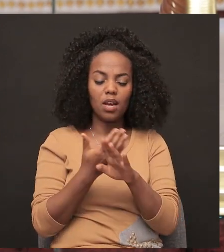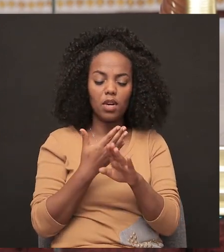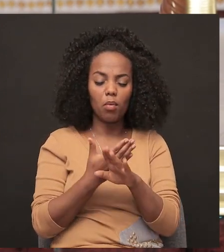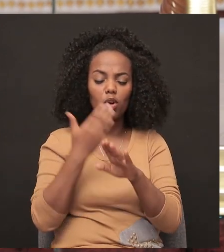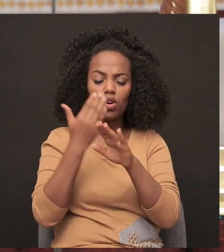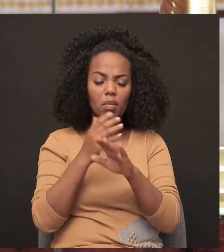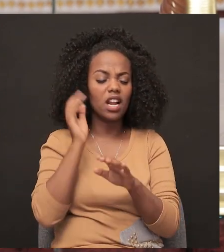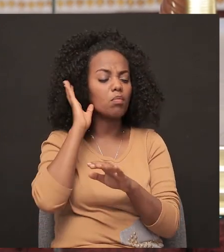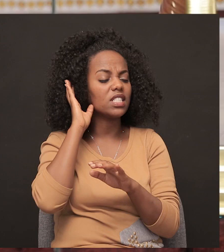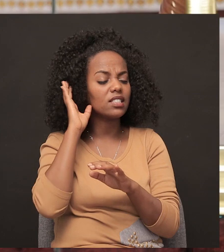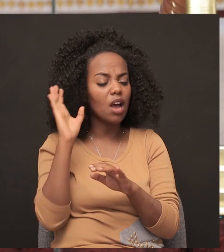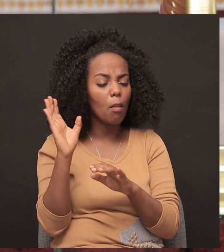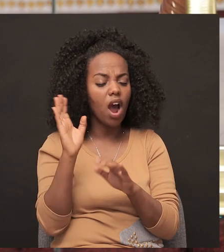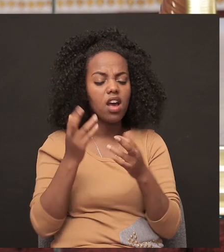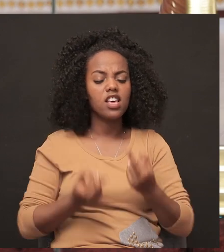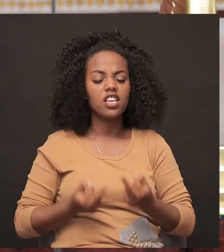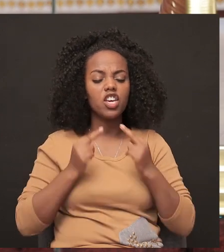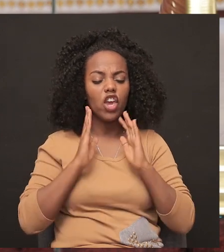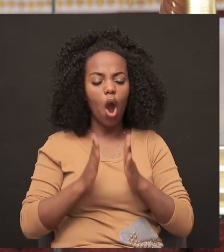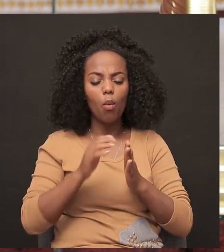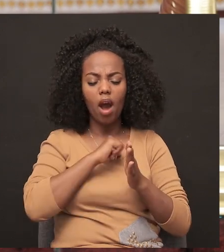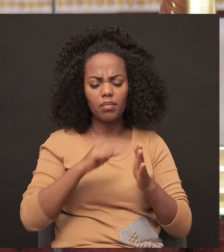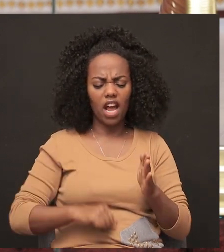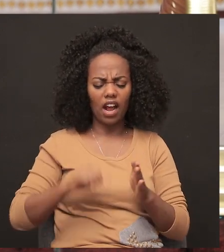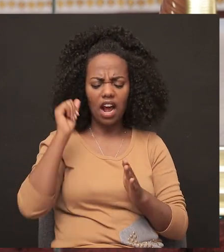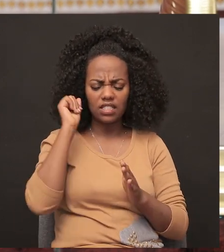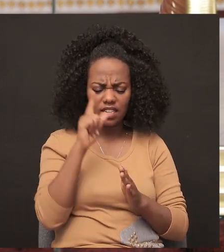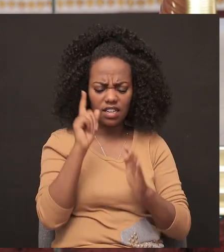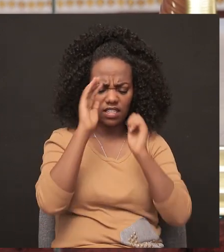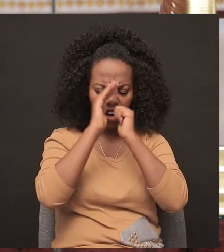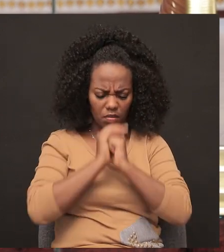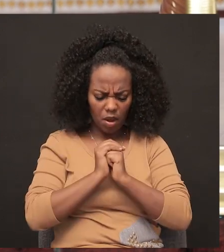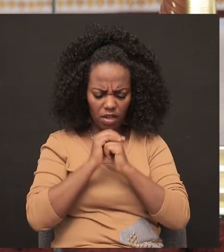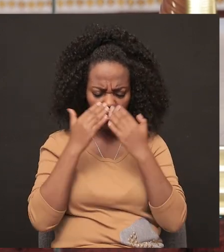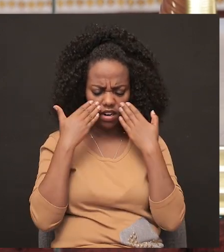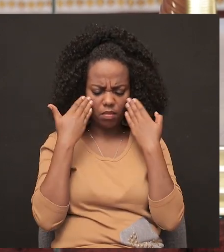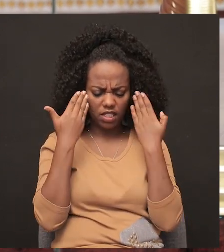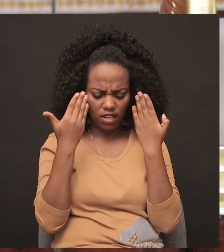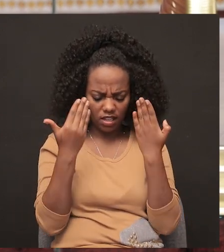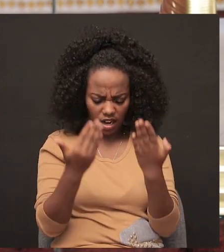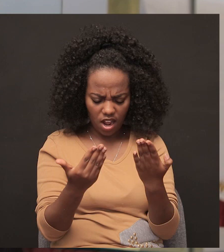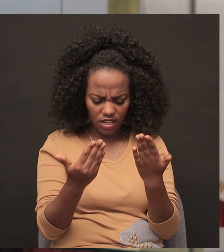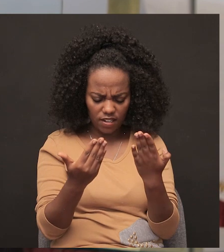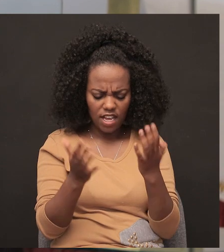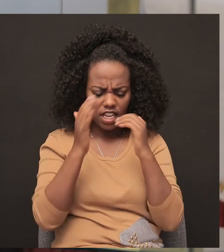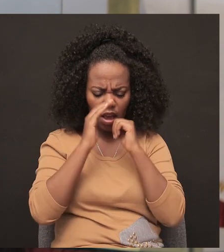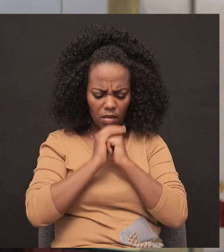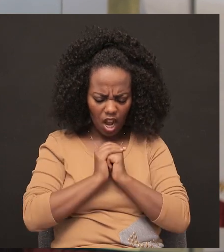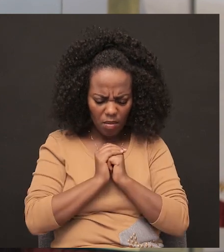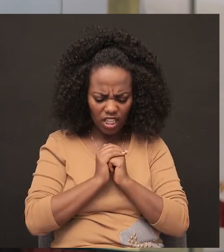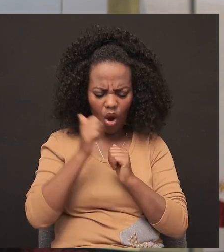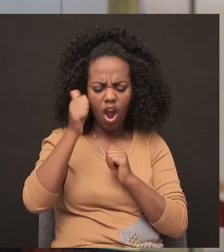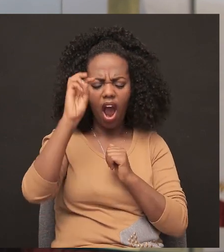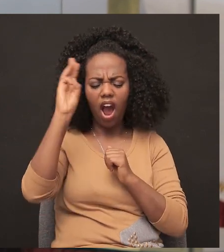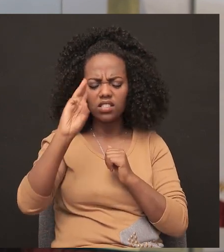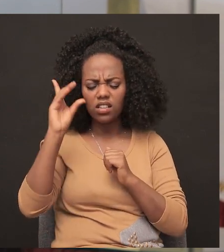የምንለምነውን ልመና የምትሰማ ሕያው አምላክ አንተን ስለምናመልክ እናመሰግናለን የምናመልከው አስታሮትን